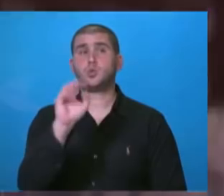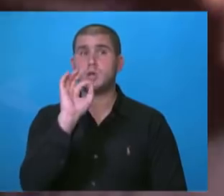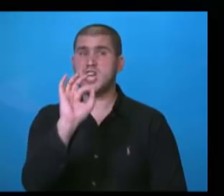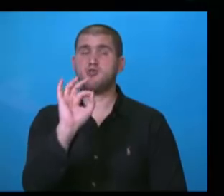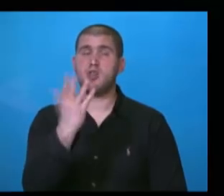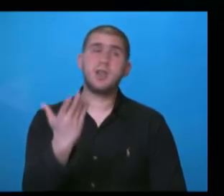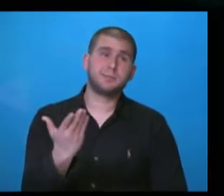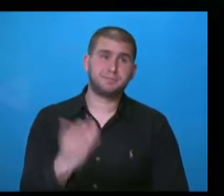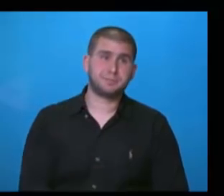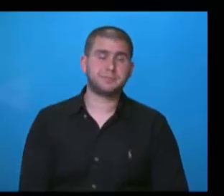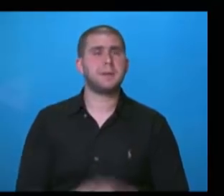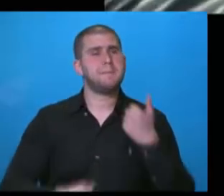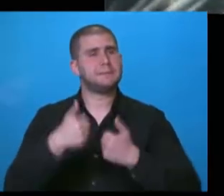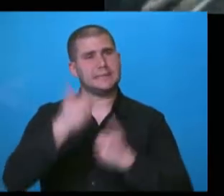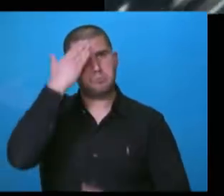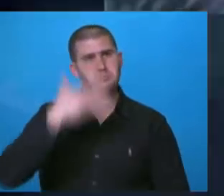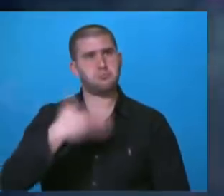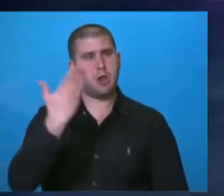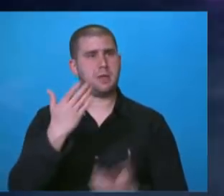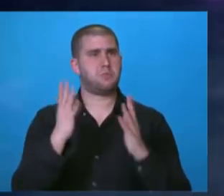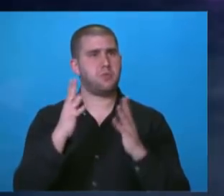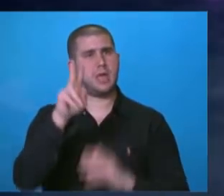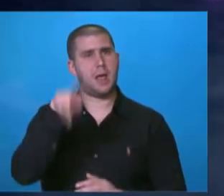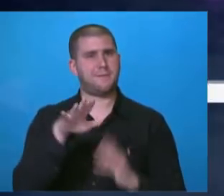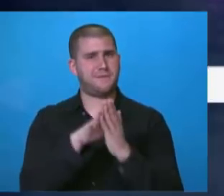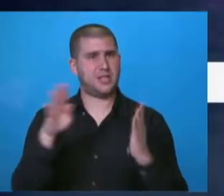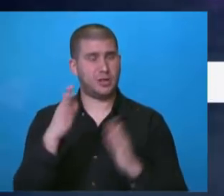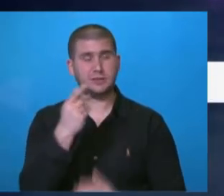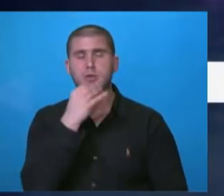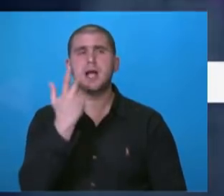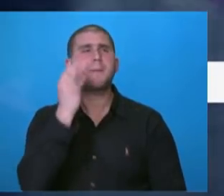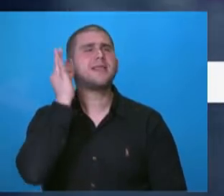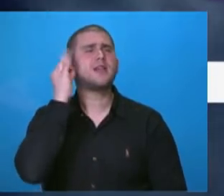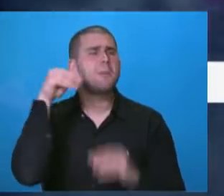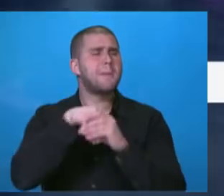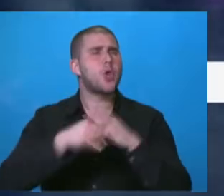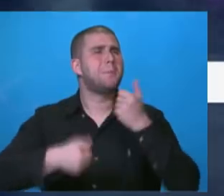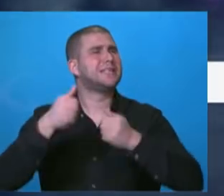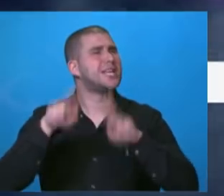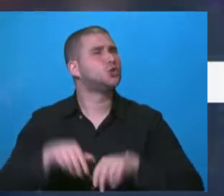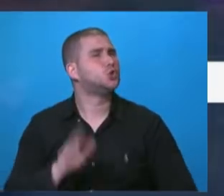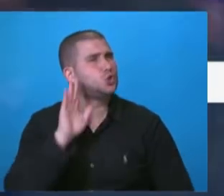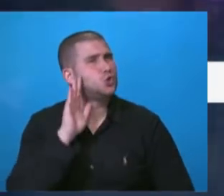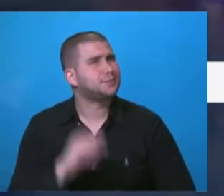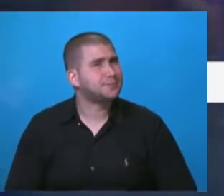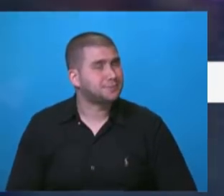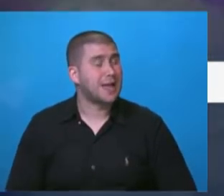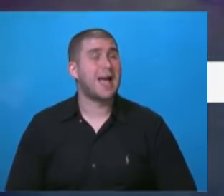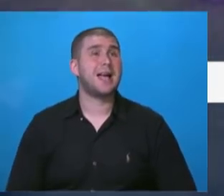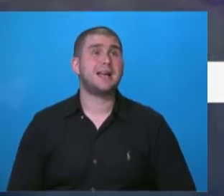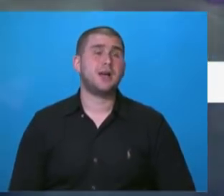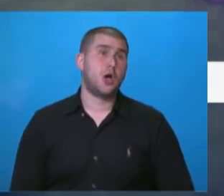הנה עוד סוגיית מצעדים פופולרית, בוא נגיד ב-2019. כמה נשים יש במצעד שלכם?